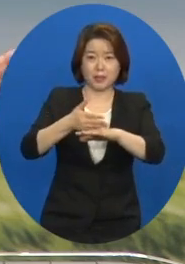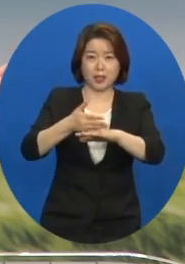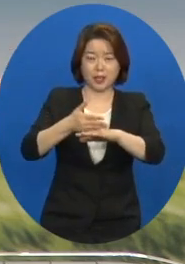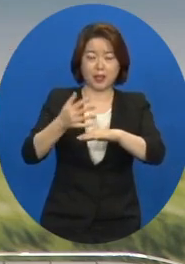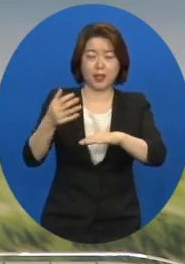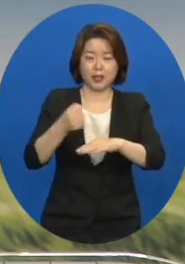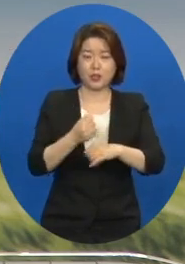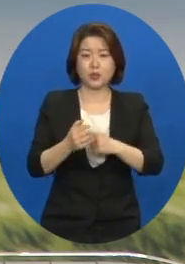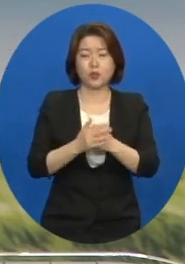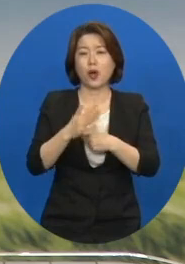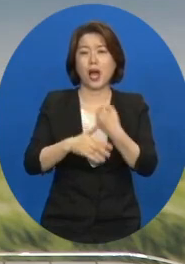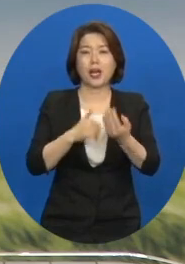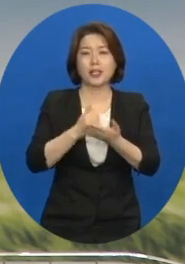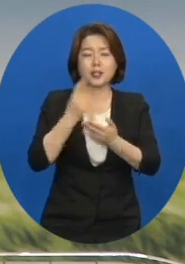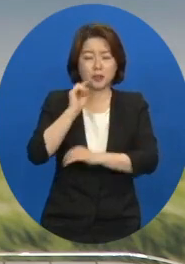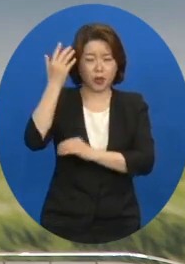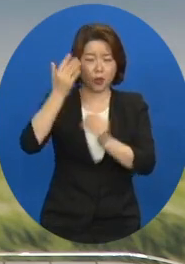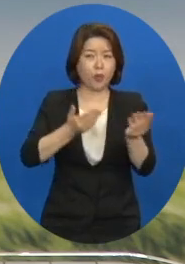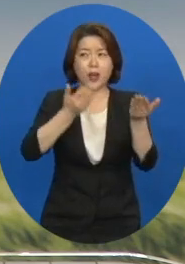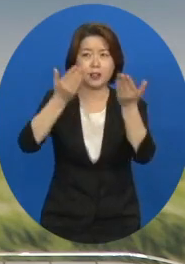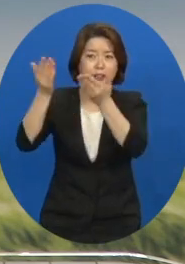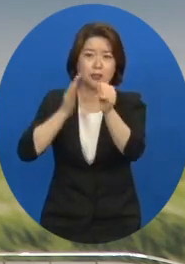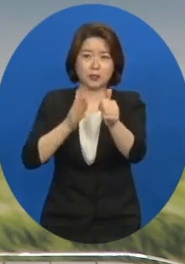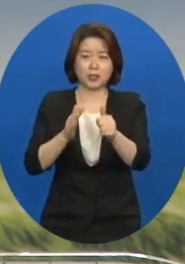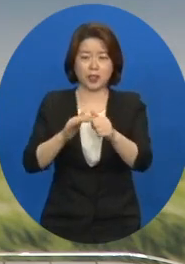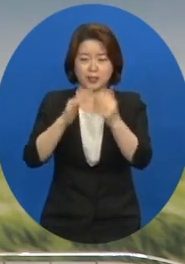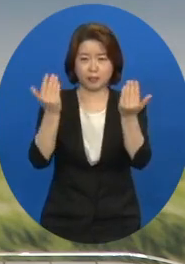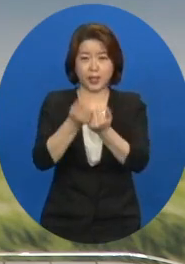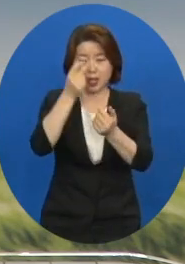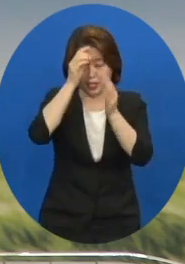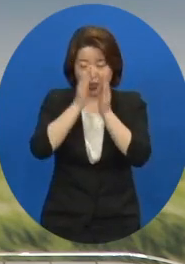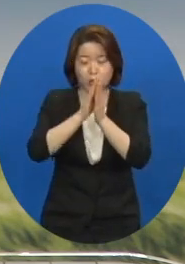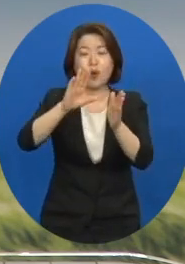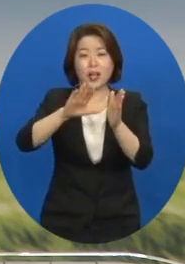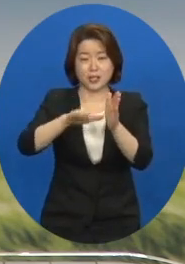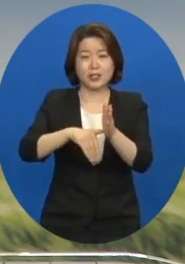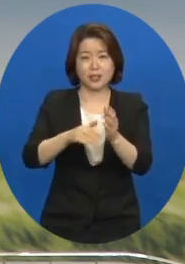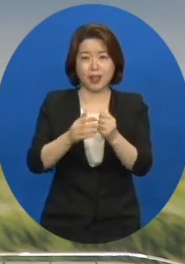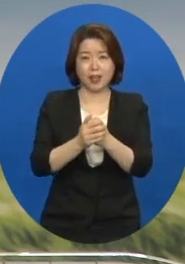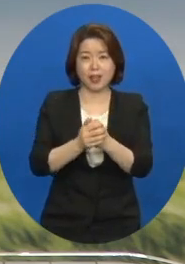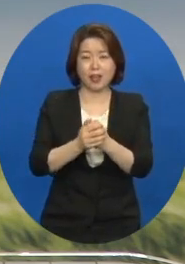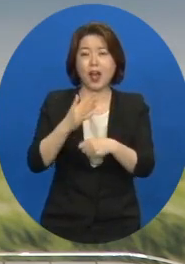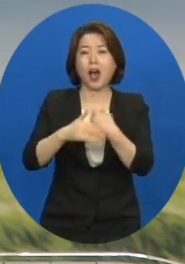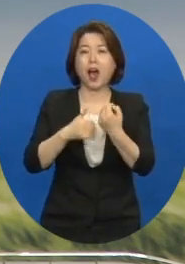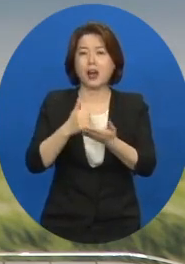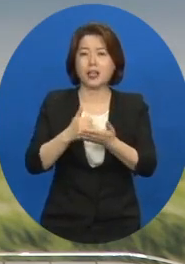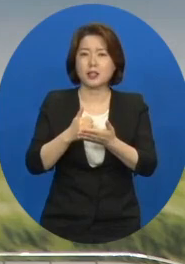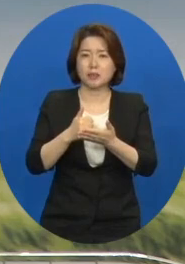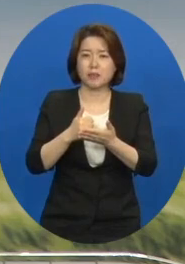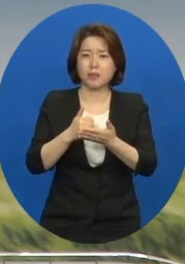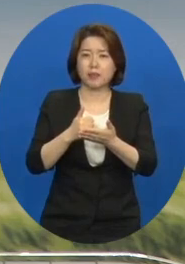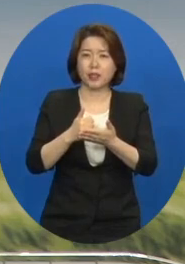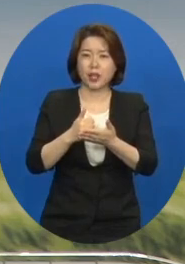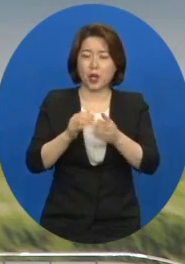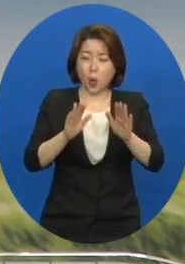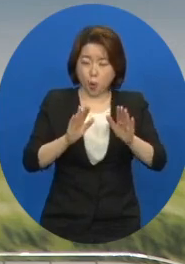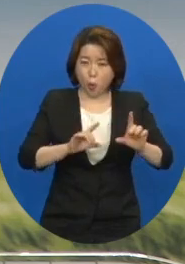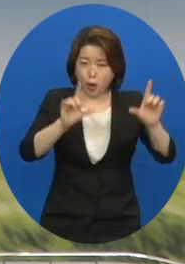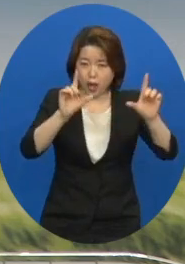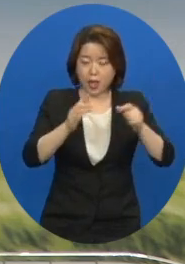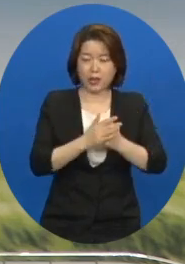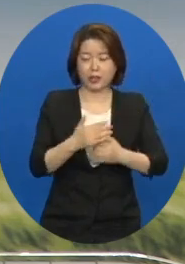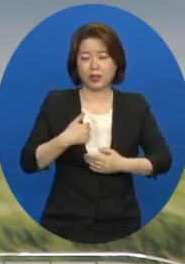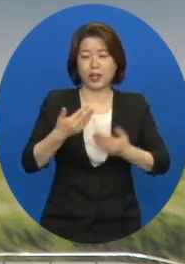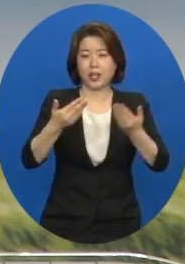하나님께 영광을 돌립시다. 우리 다 같이 기도하실 때 하나님, 이미 올해도 저에게 주신